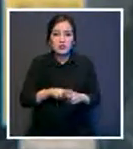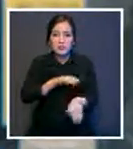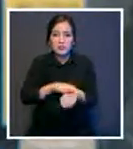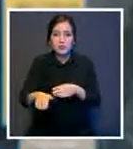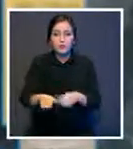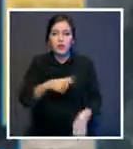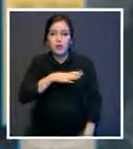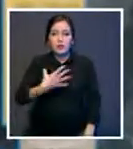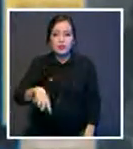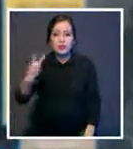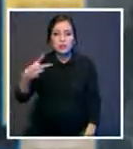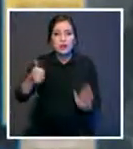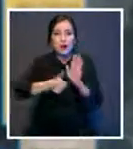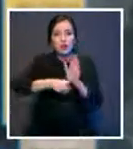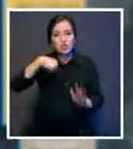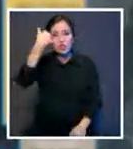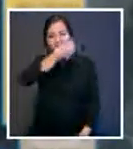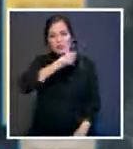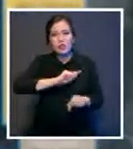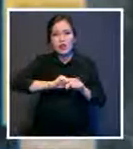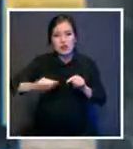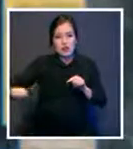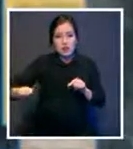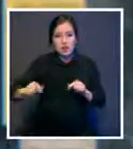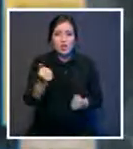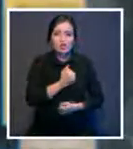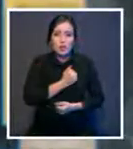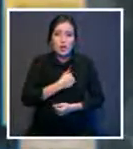асырылмағаны. 26 жылдың арасында өкінішке орай